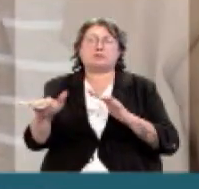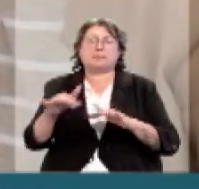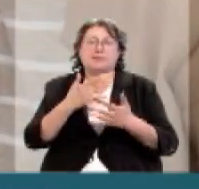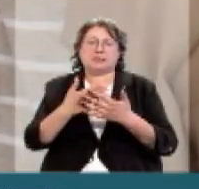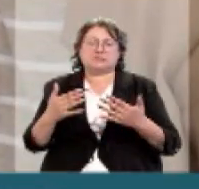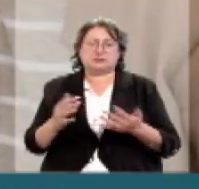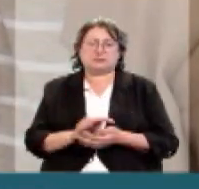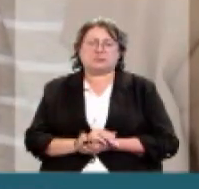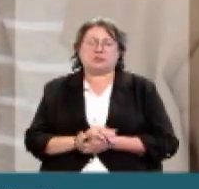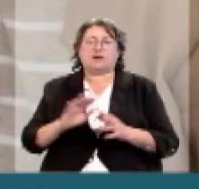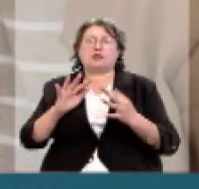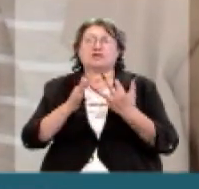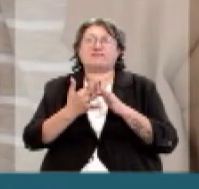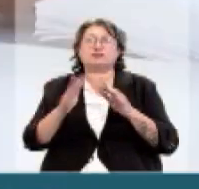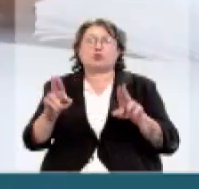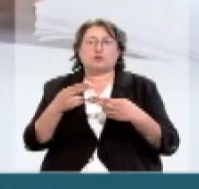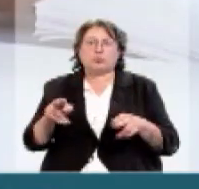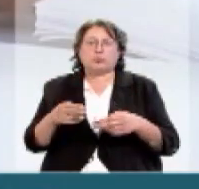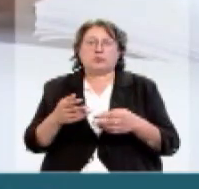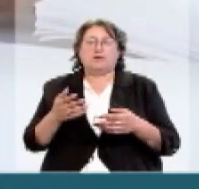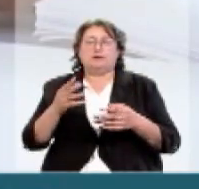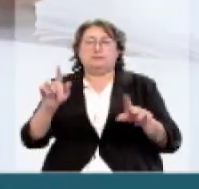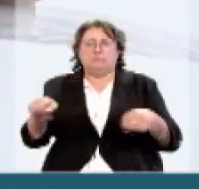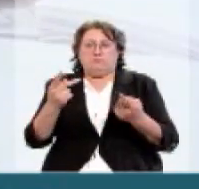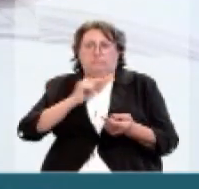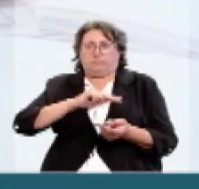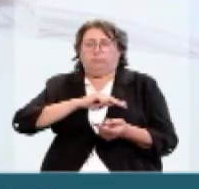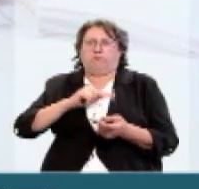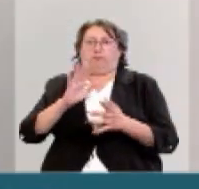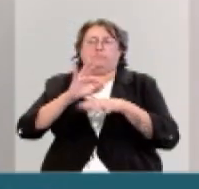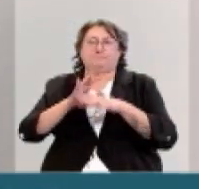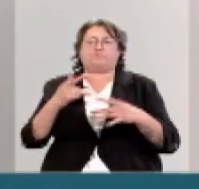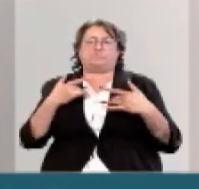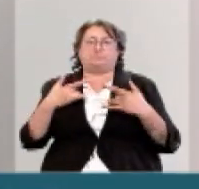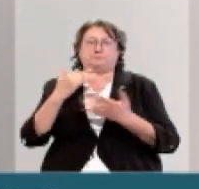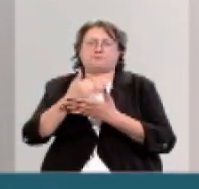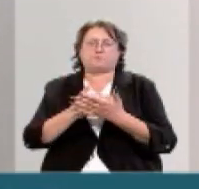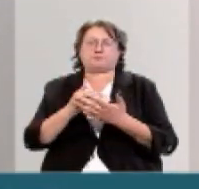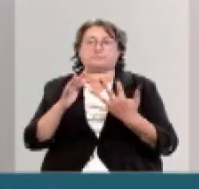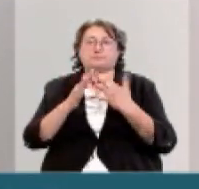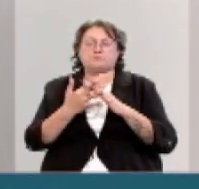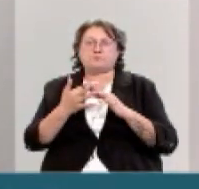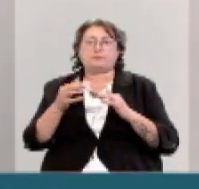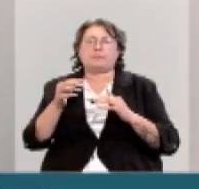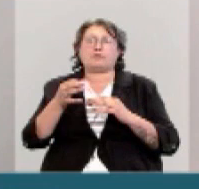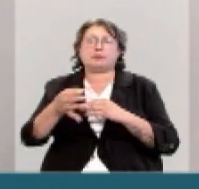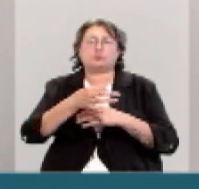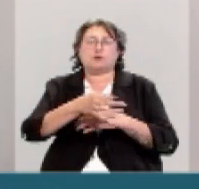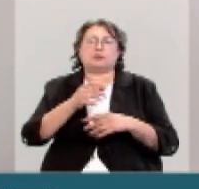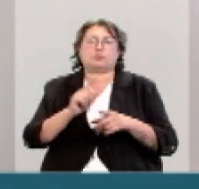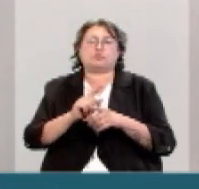отыр. Инфрақұрылымы да назардан тыс қалмай, аудандарда мәдениет үйлері бой көтеруде. Мәселен, Ұзынкөл ауданының Ершовка